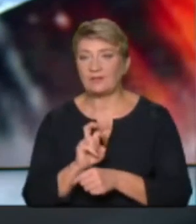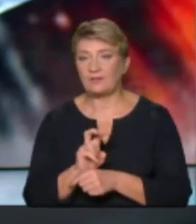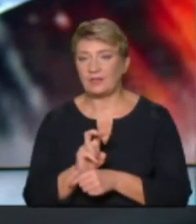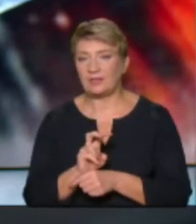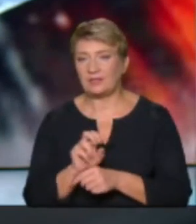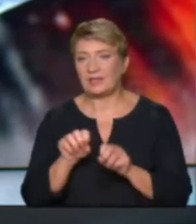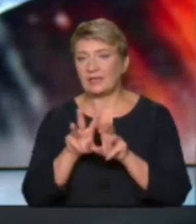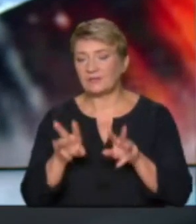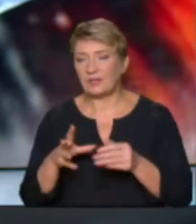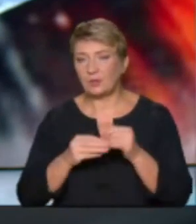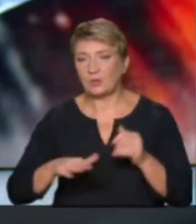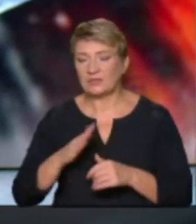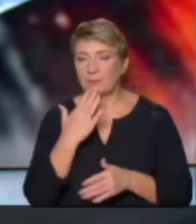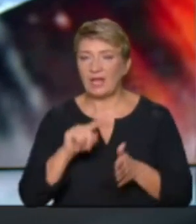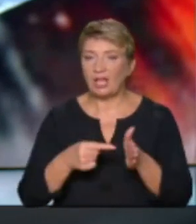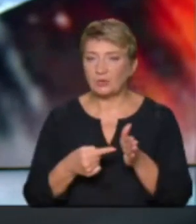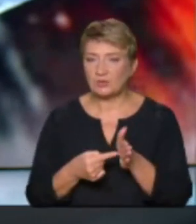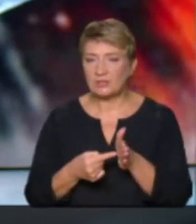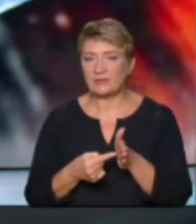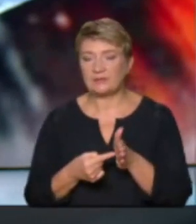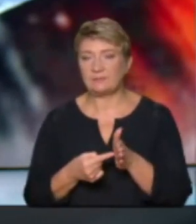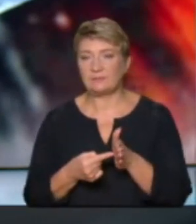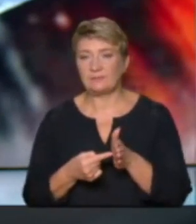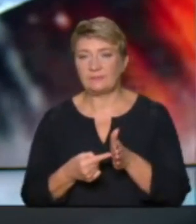Святої Землі, Єрусалим, мироточивий